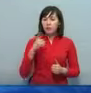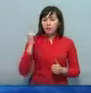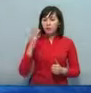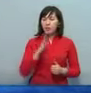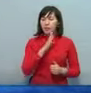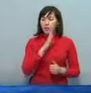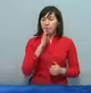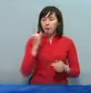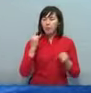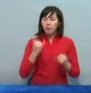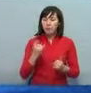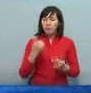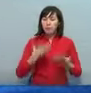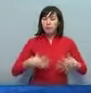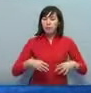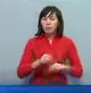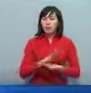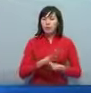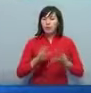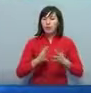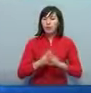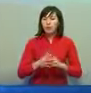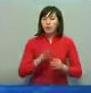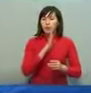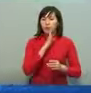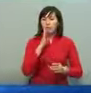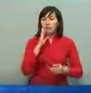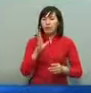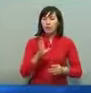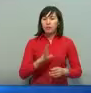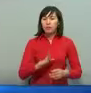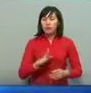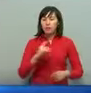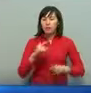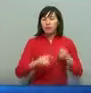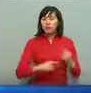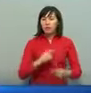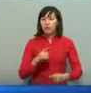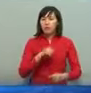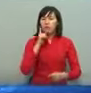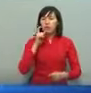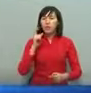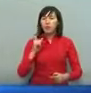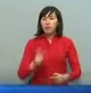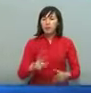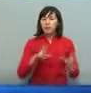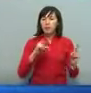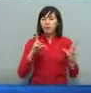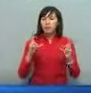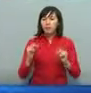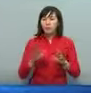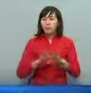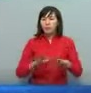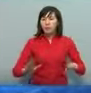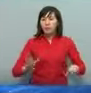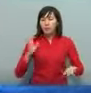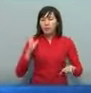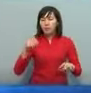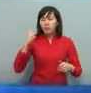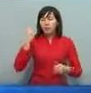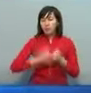бір әулеттің ғана емес, ауыл елдің анасына айналып отыр. Кейінгі ұрпақ жастарға да бақыттың кілті балада екенін жиі ескертеді.